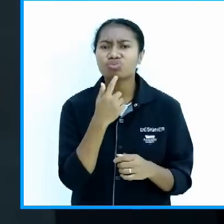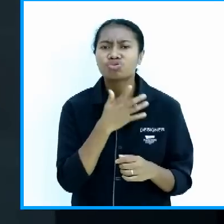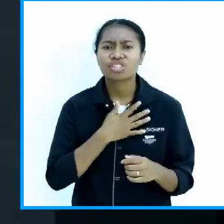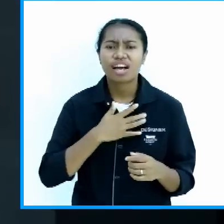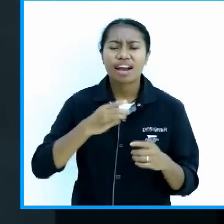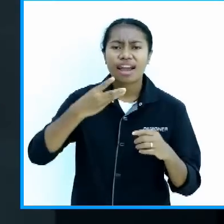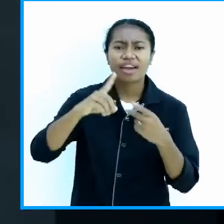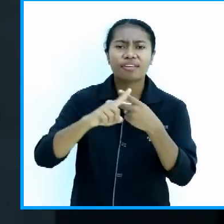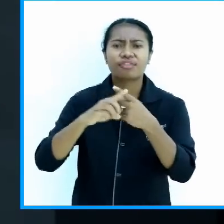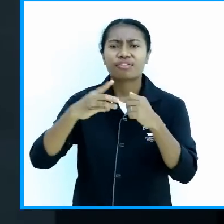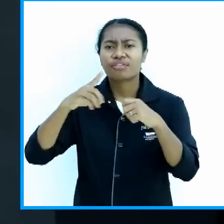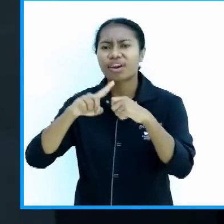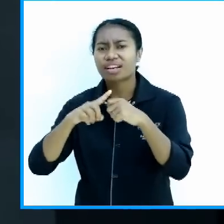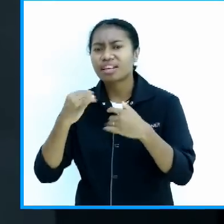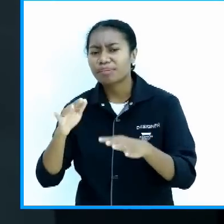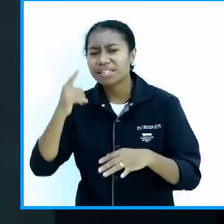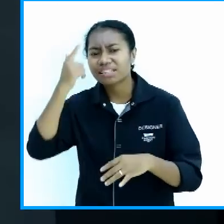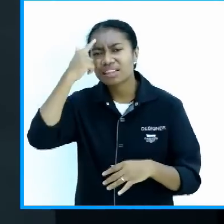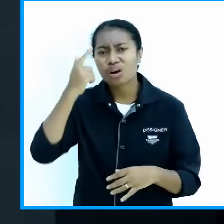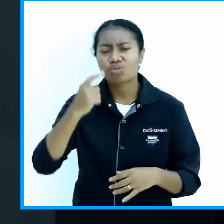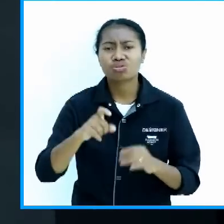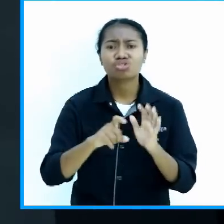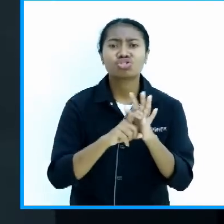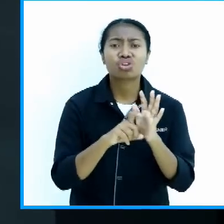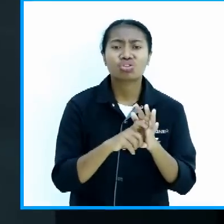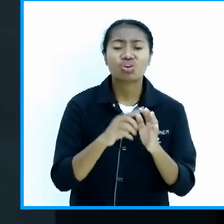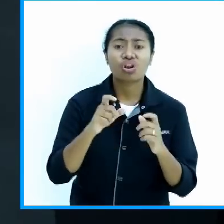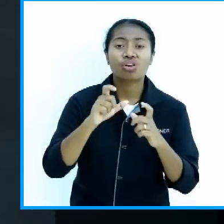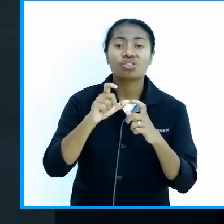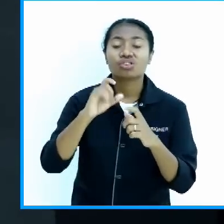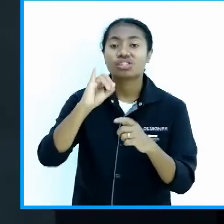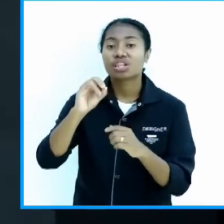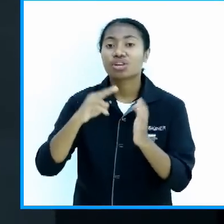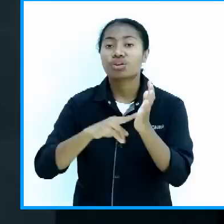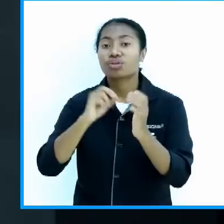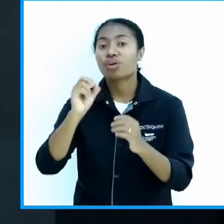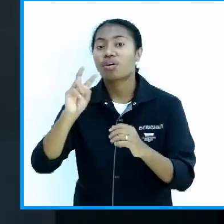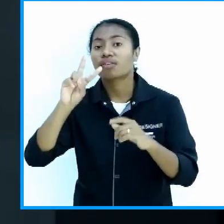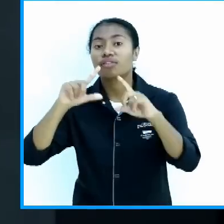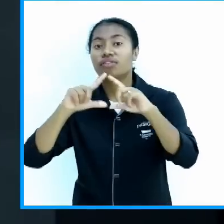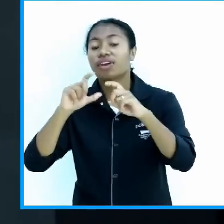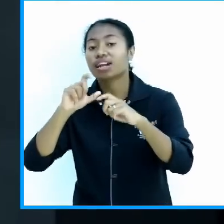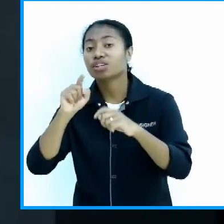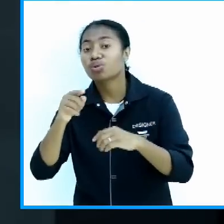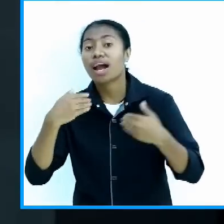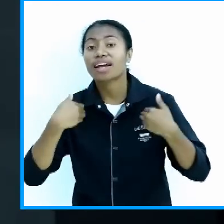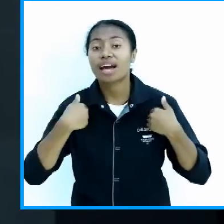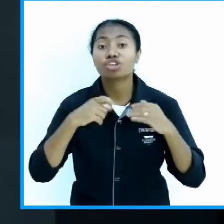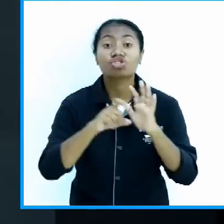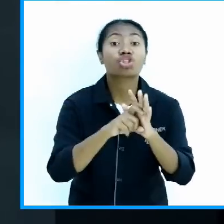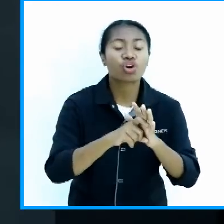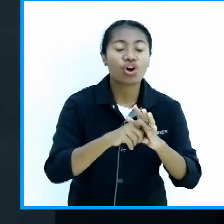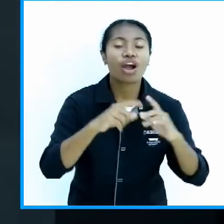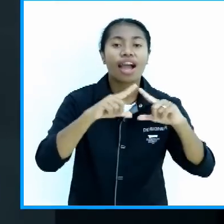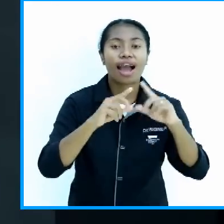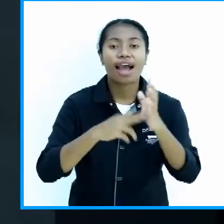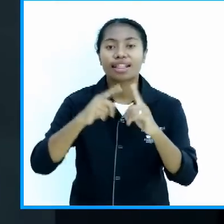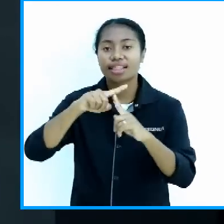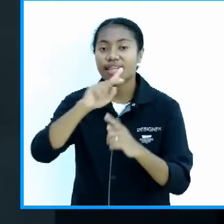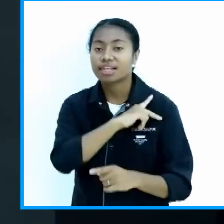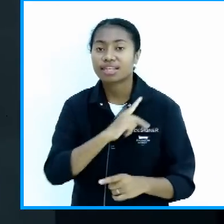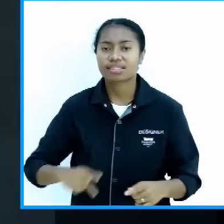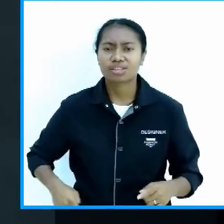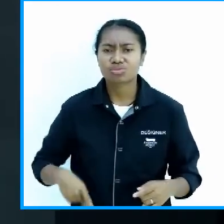diketahui. Ya, karena misalnya seandainya tadi Sinovac yang buat ada DNA antikris, tapi yang menilai uji klinis itu